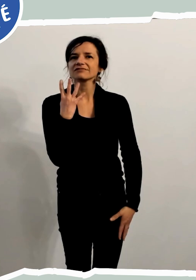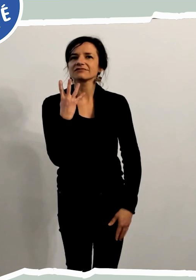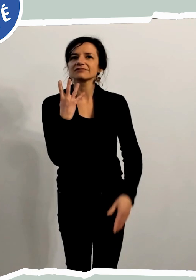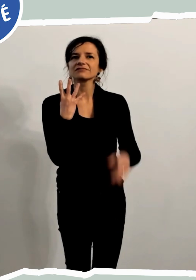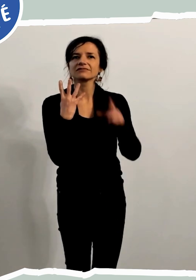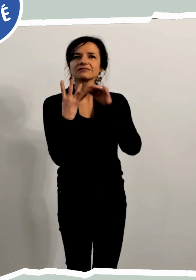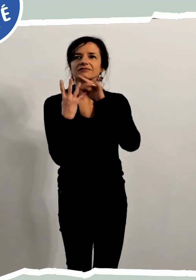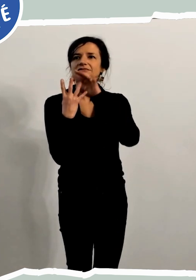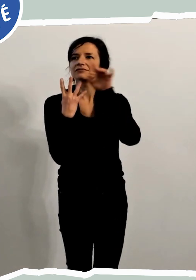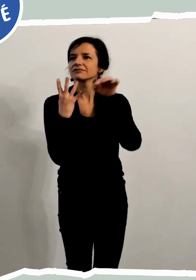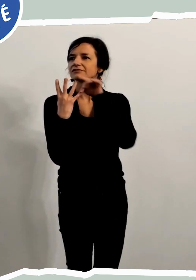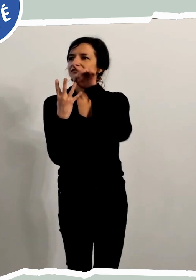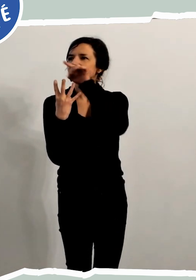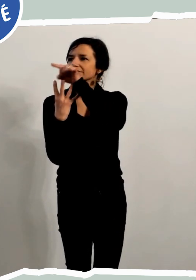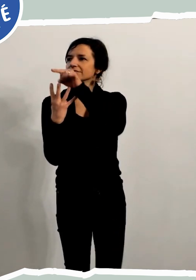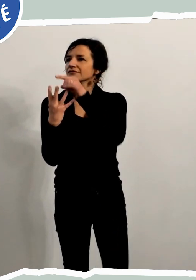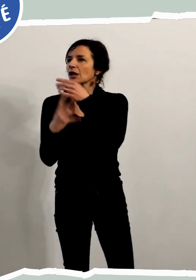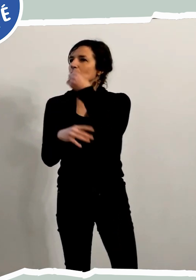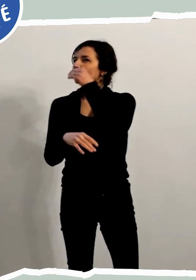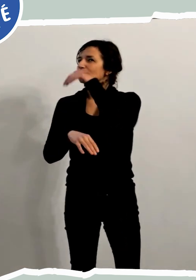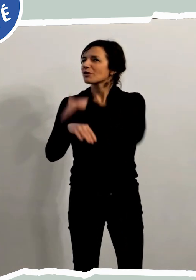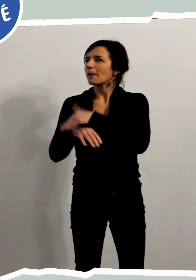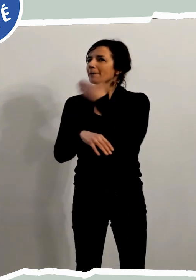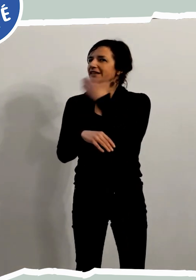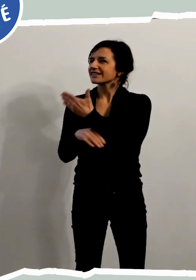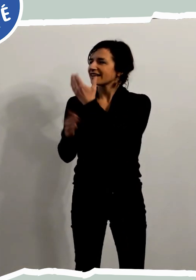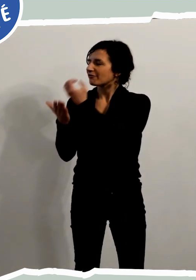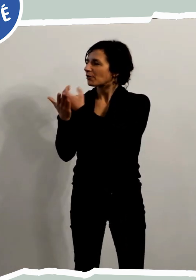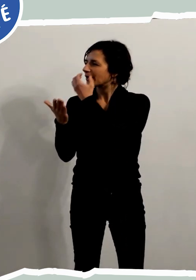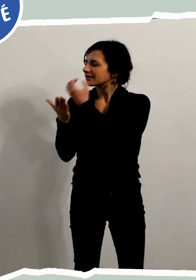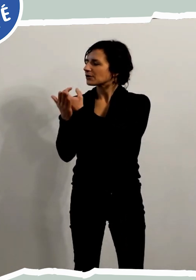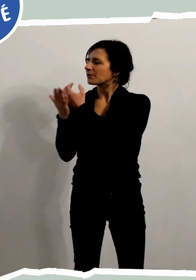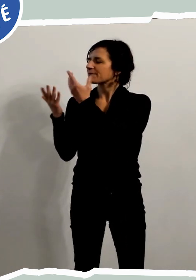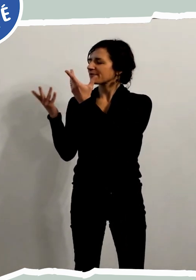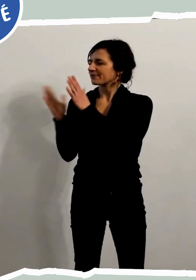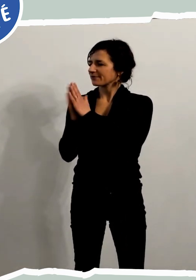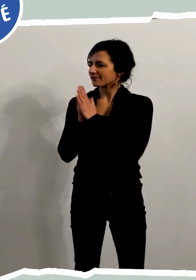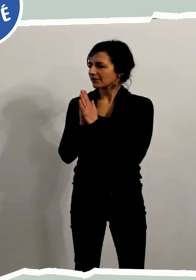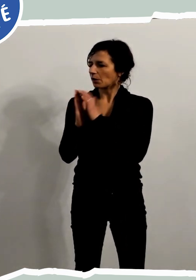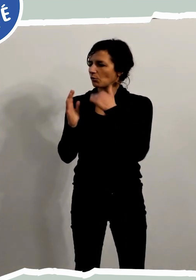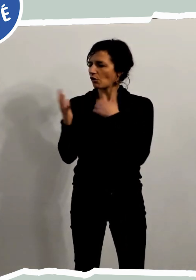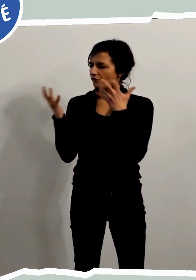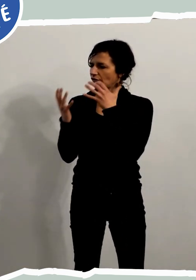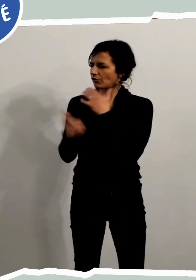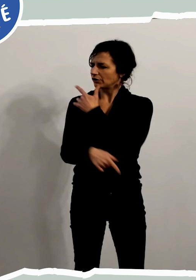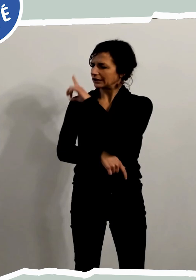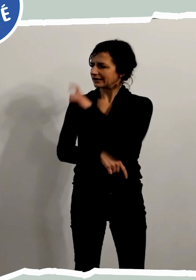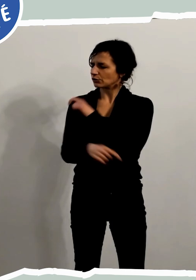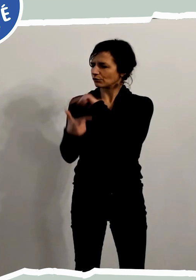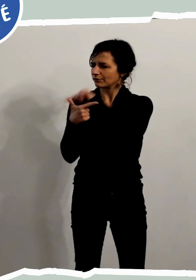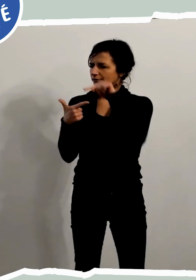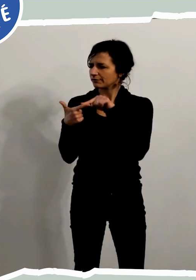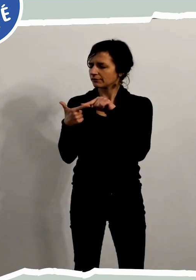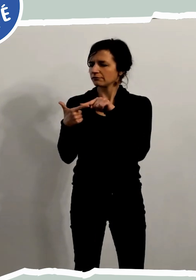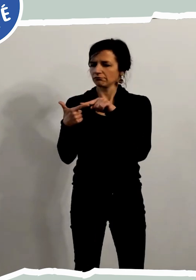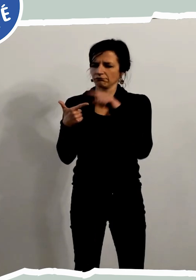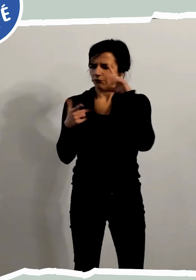Oui, bonsoir et merci pour vos interventions. Moi, j'aurais 2 questions à poser d'ordre